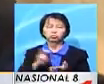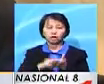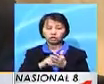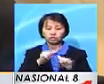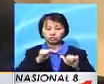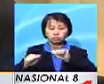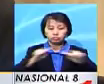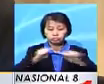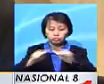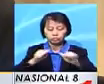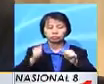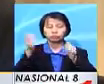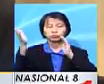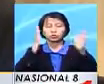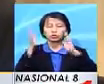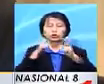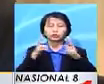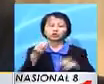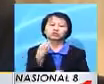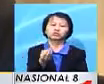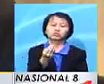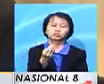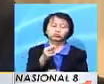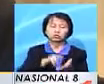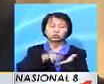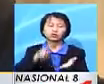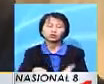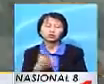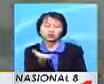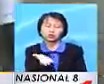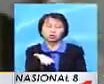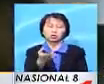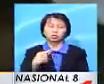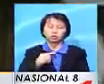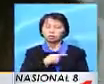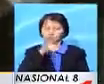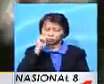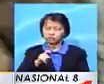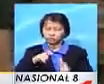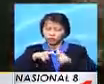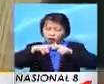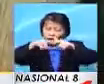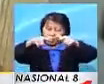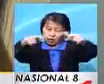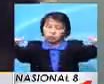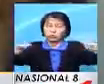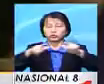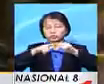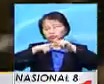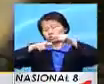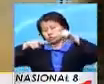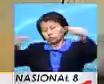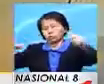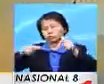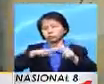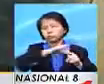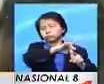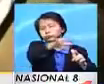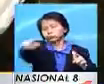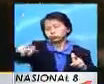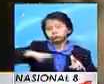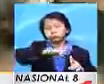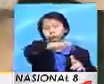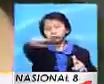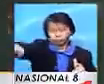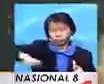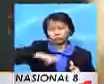produktiviti kita sangat rendah, dan sebab itu kita perlukan meluaskan rangkaian pengangkutan